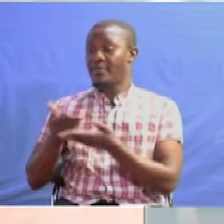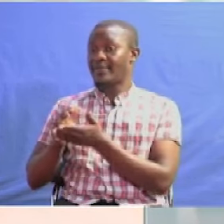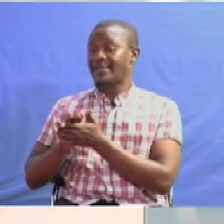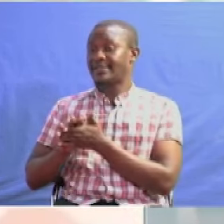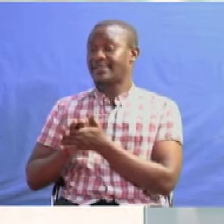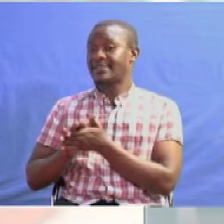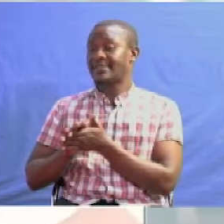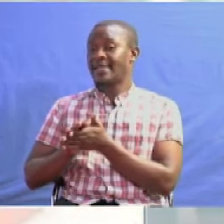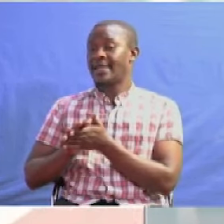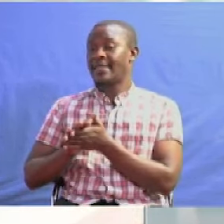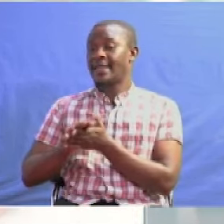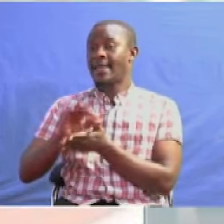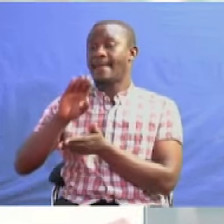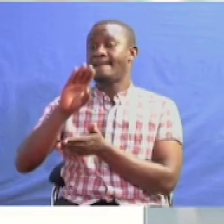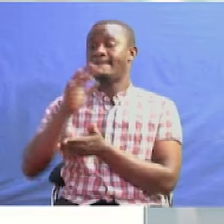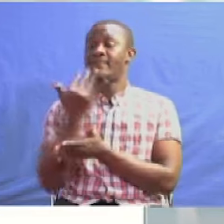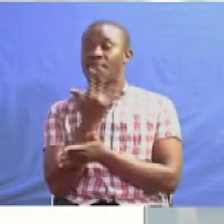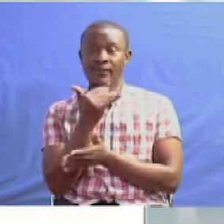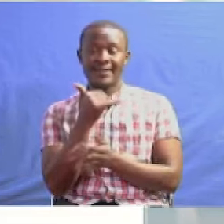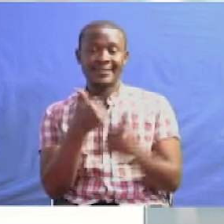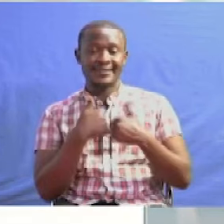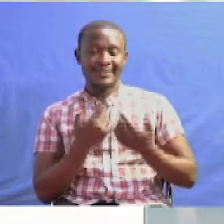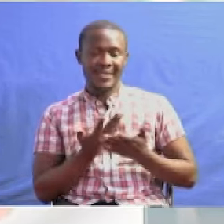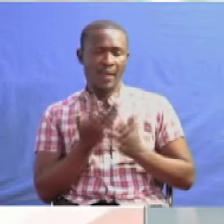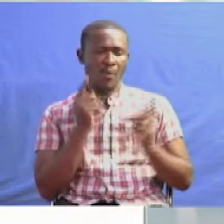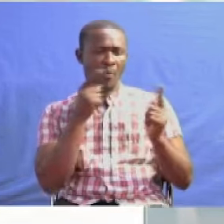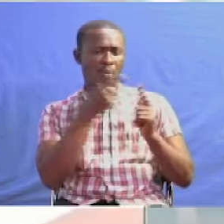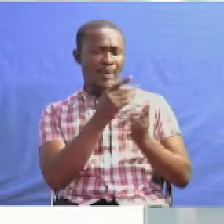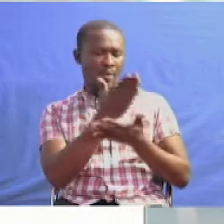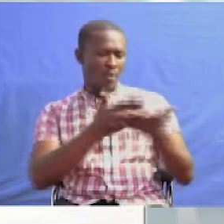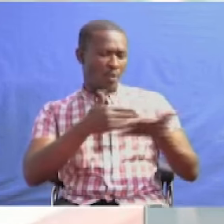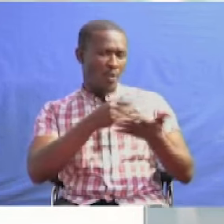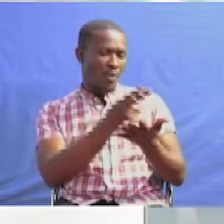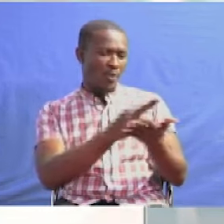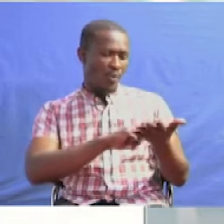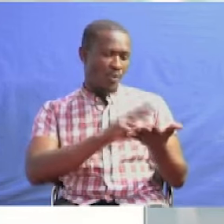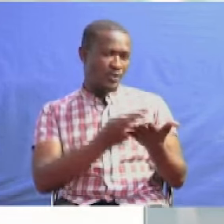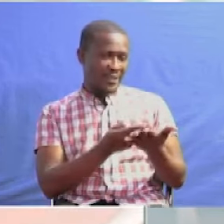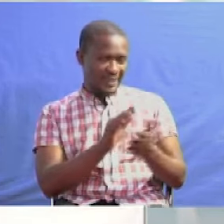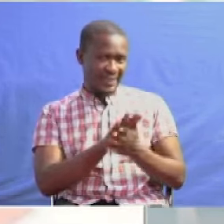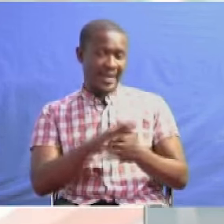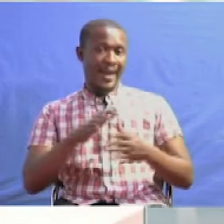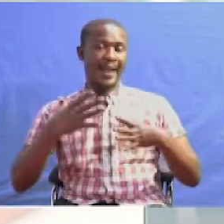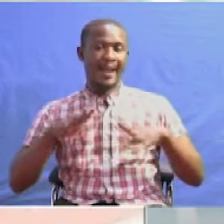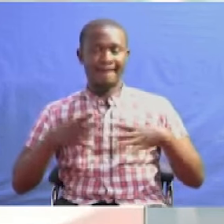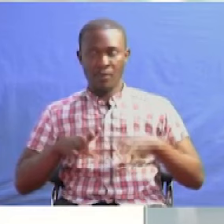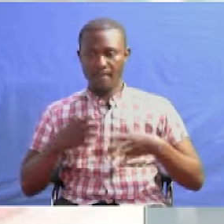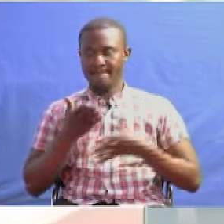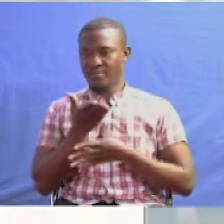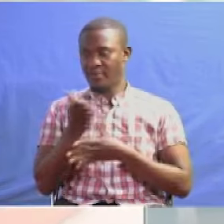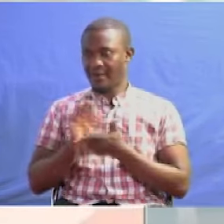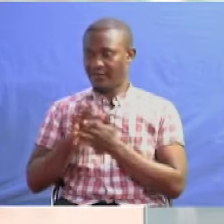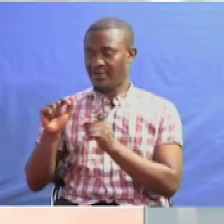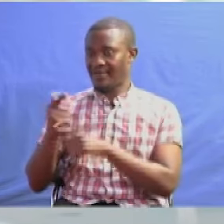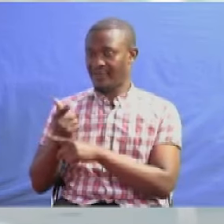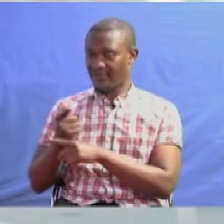inayopendekezwa na Naibu Rais Rigathi Gachagua, yenye lengo la kugawa rasilimali kulingana na idadi ya watu badala ya